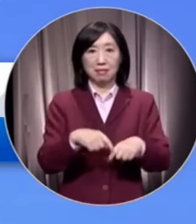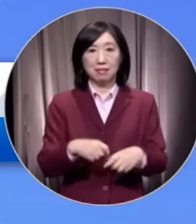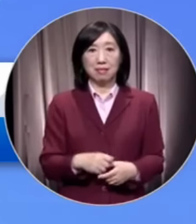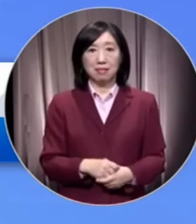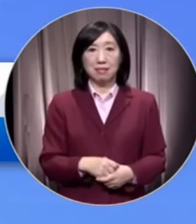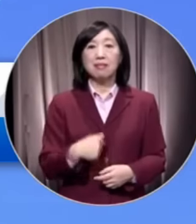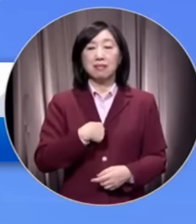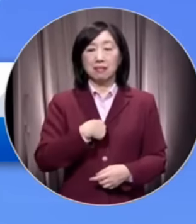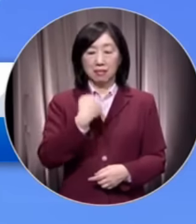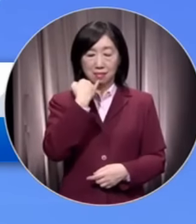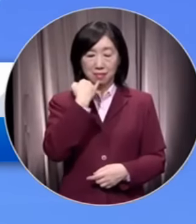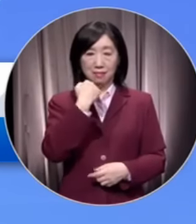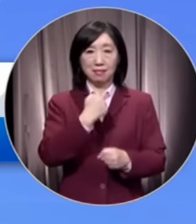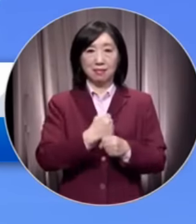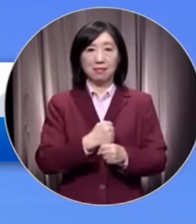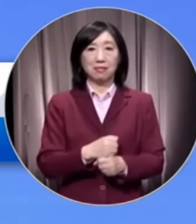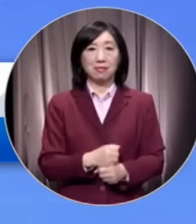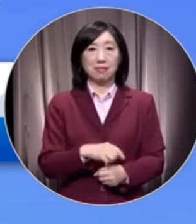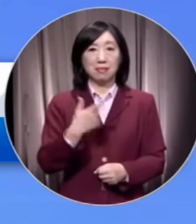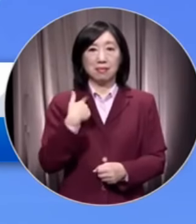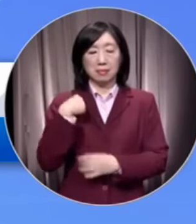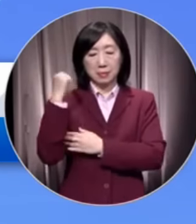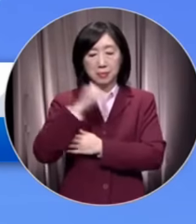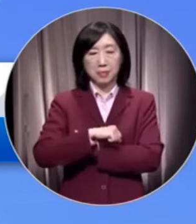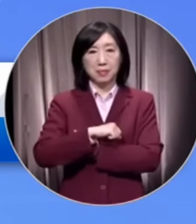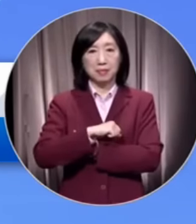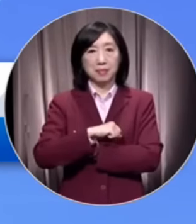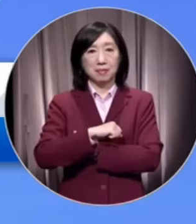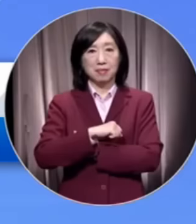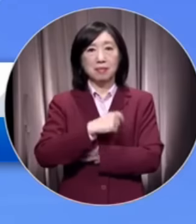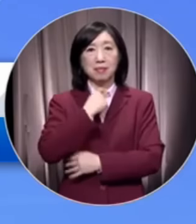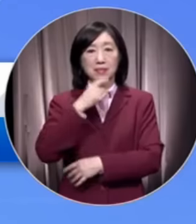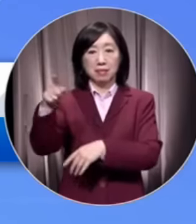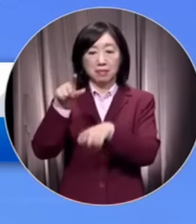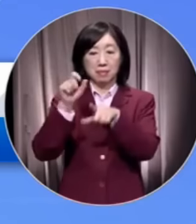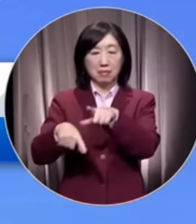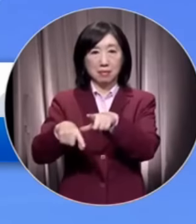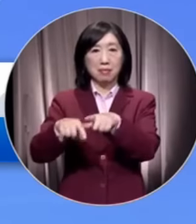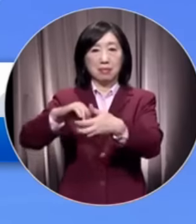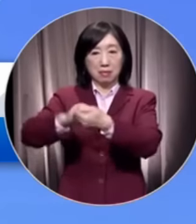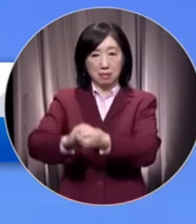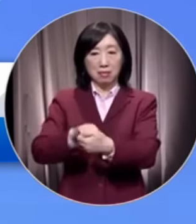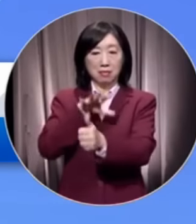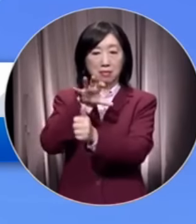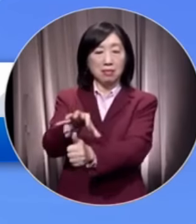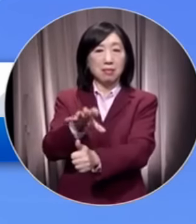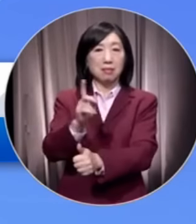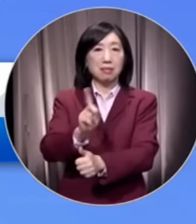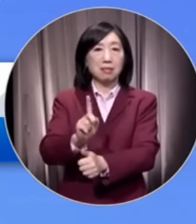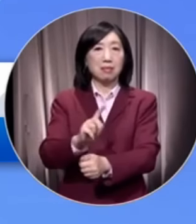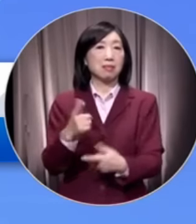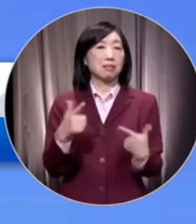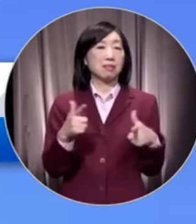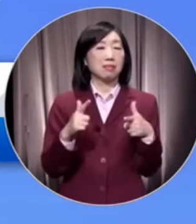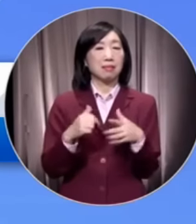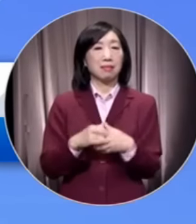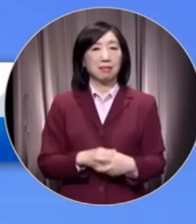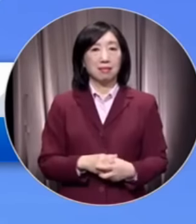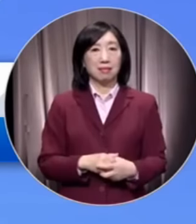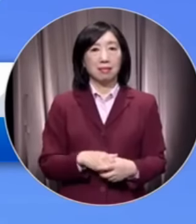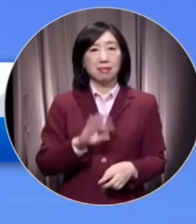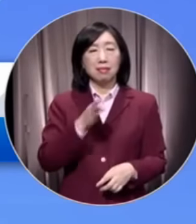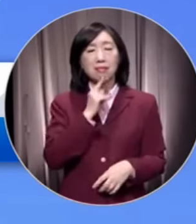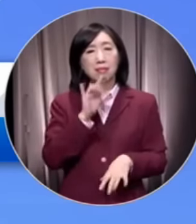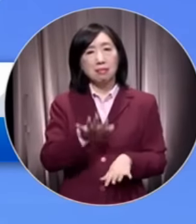们能够做的，而不是强迫要我们的企业界你要如何如何。 但是我们今天看到我们的